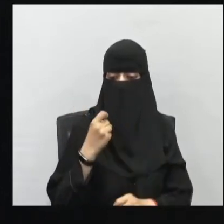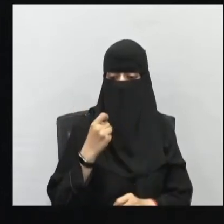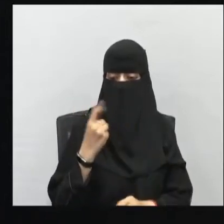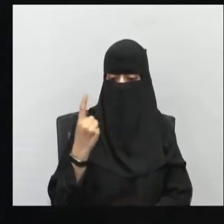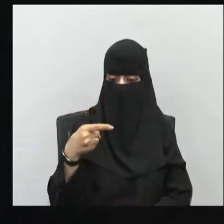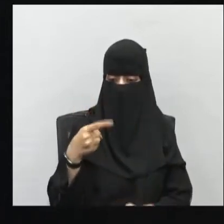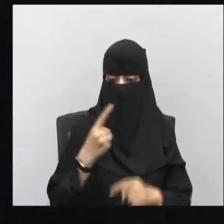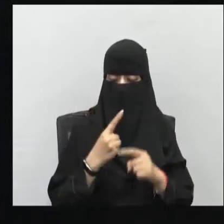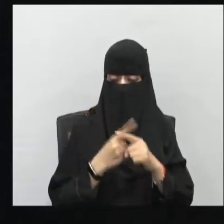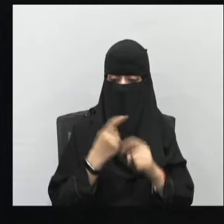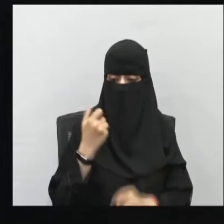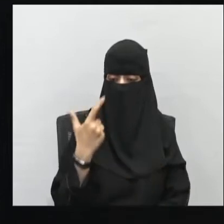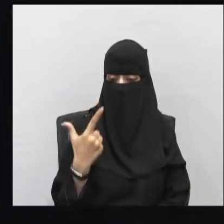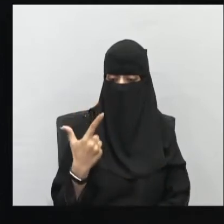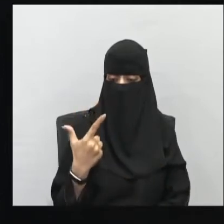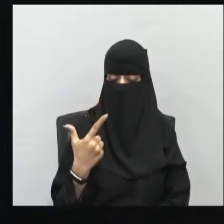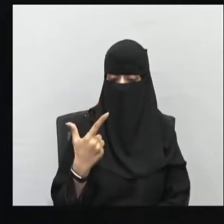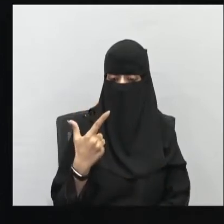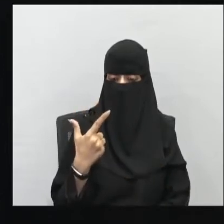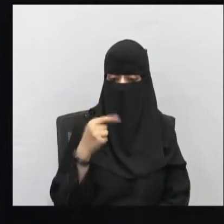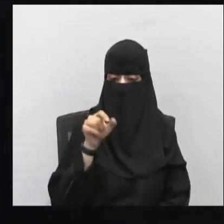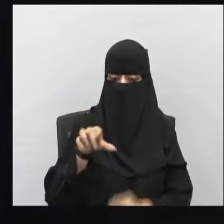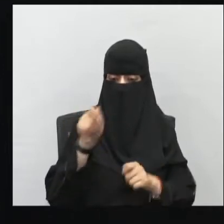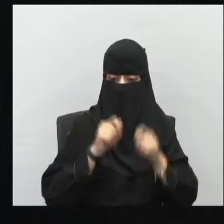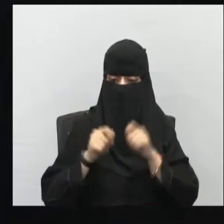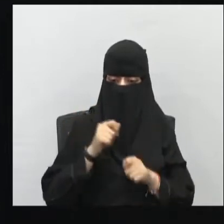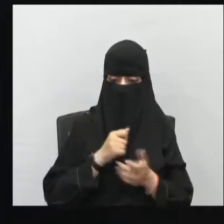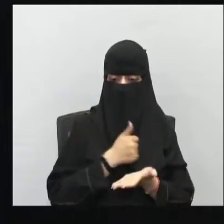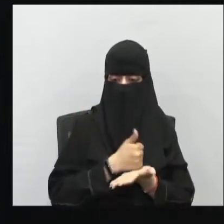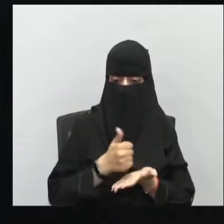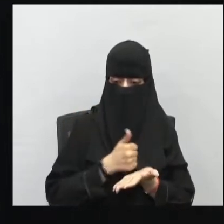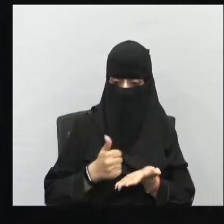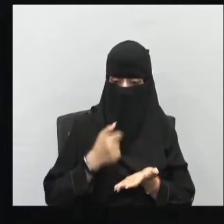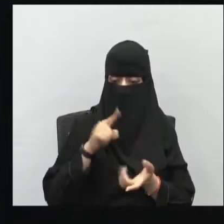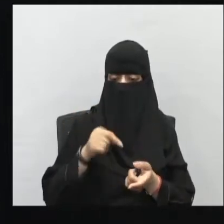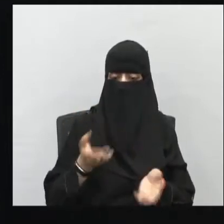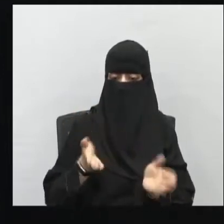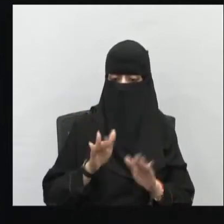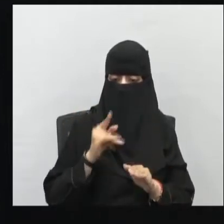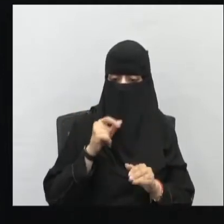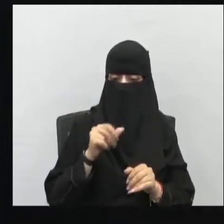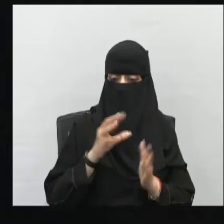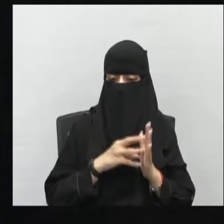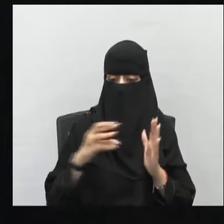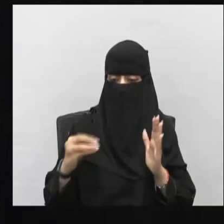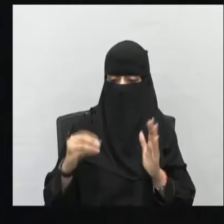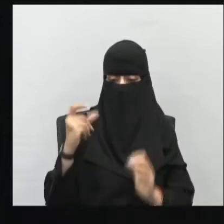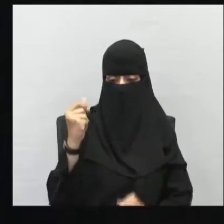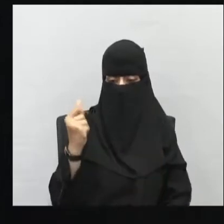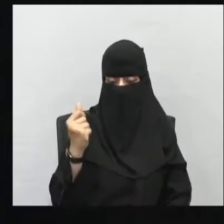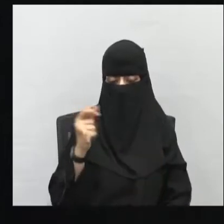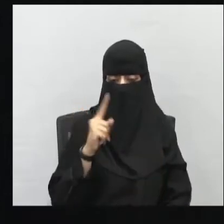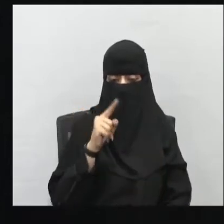10 ضرب 7، هنا سوف أستخدم الأنماط وأيضا النماذج، نماذج النقود طبعا. كيف سأحل